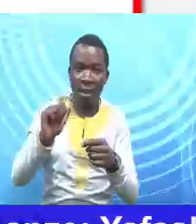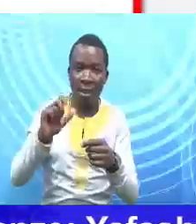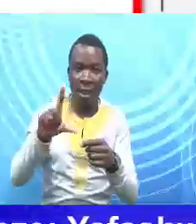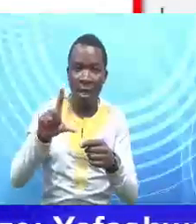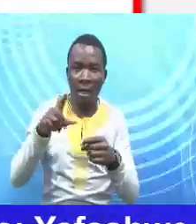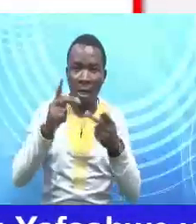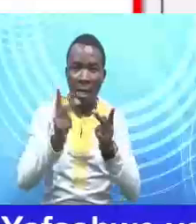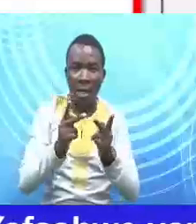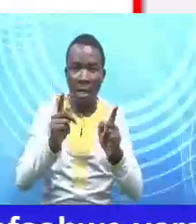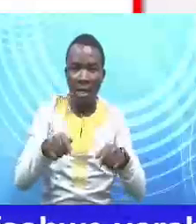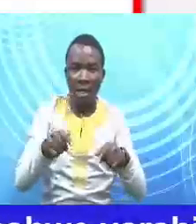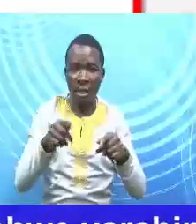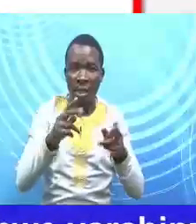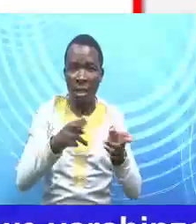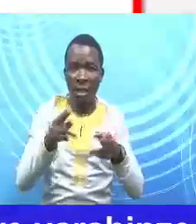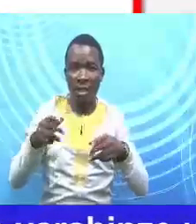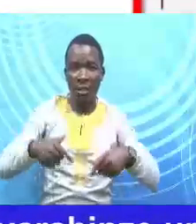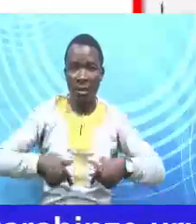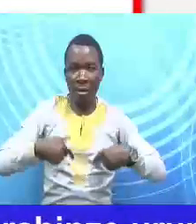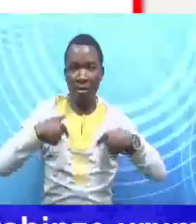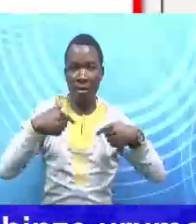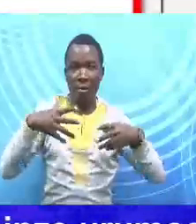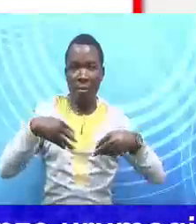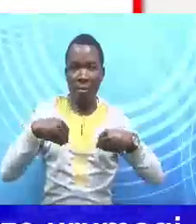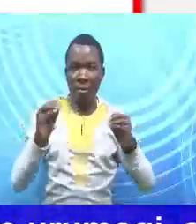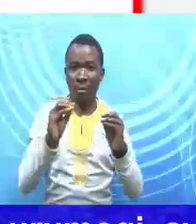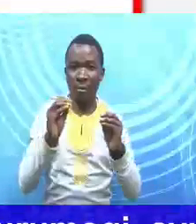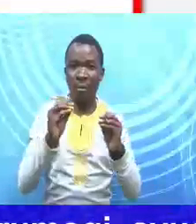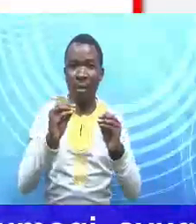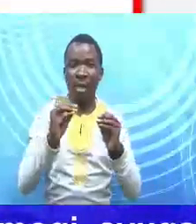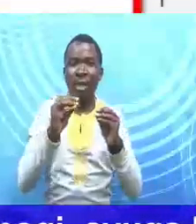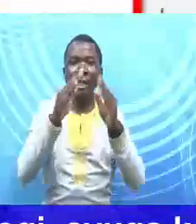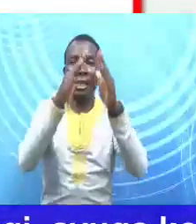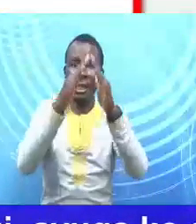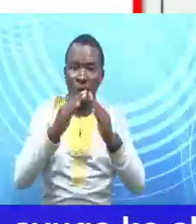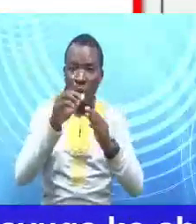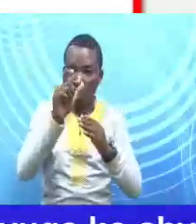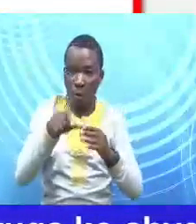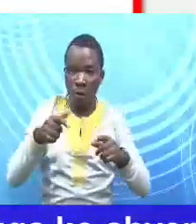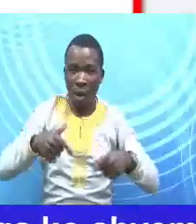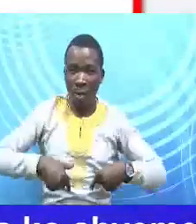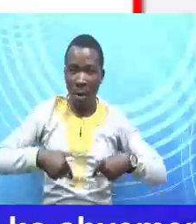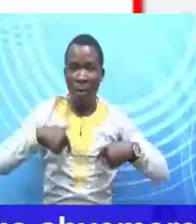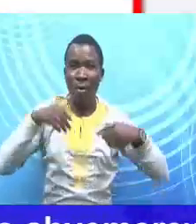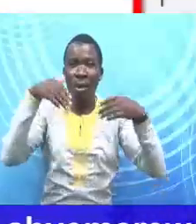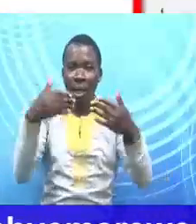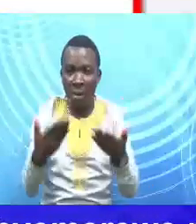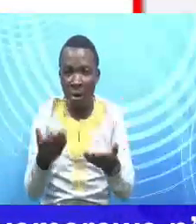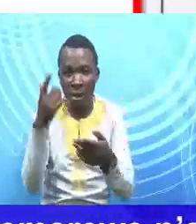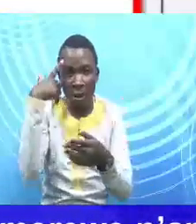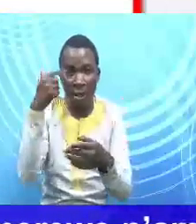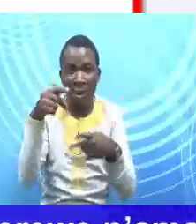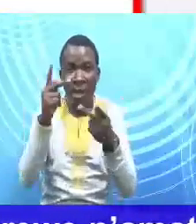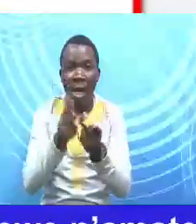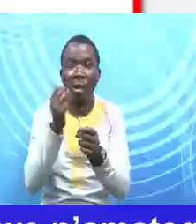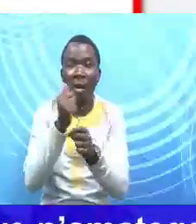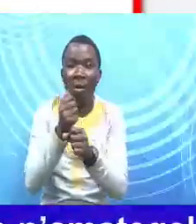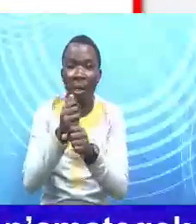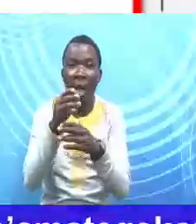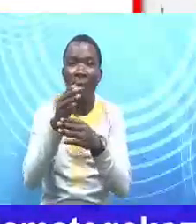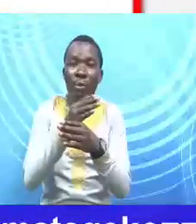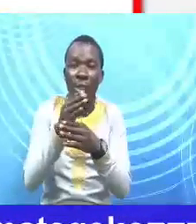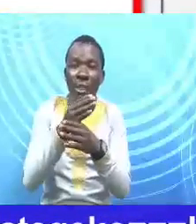nabyo ntabwo byemewe eita nicumba umuntu abamo cyangwa se tukamenya ngo aho hantu hakorera business ariko noneho